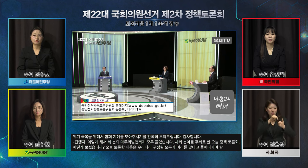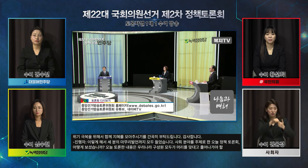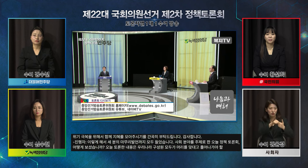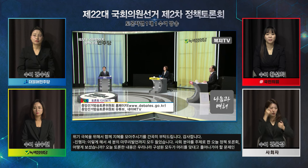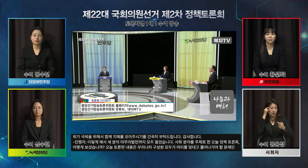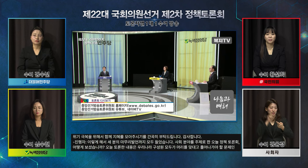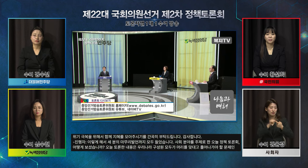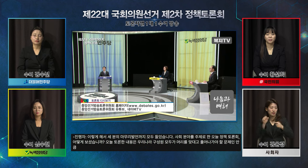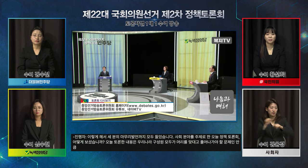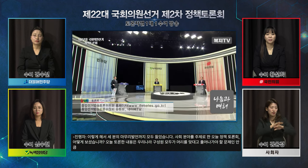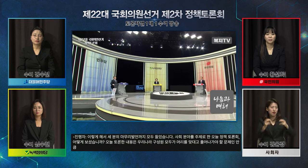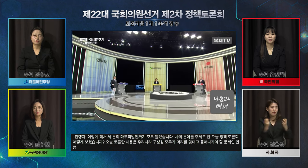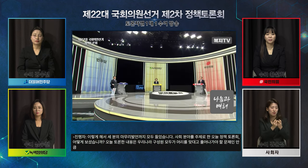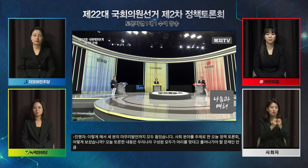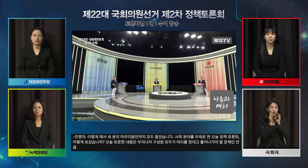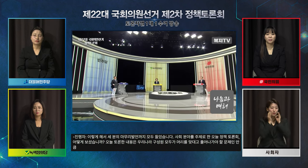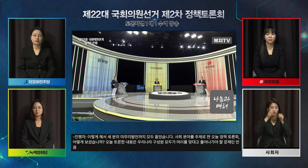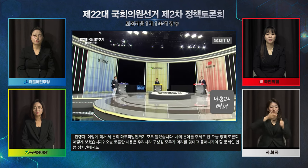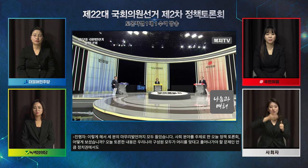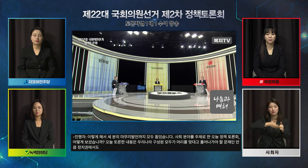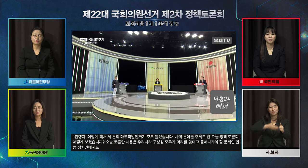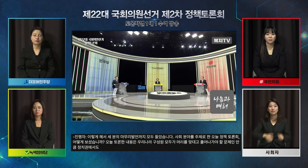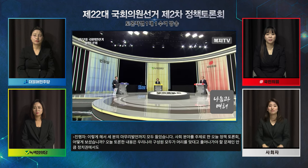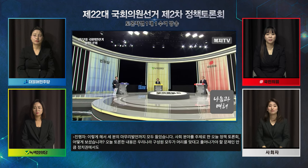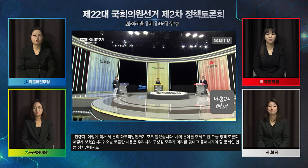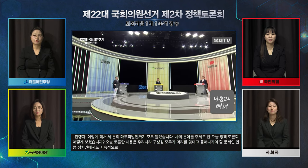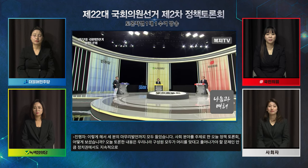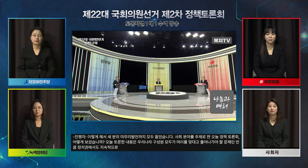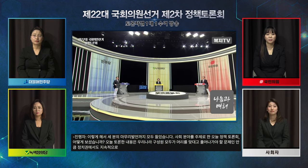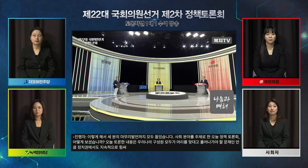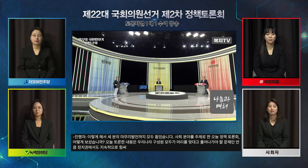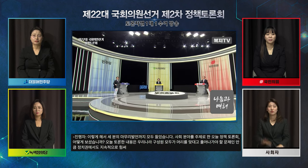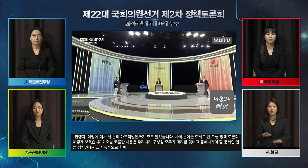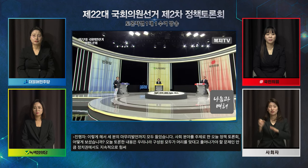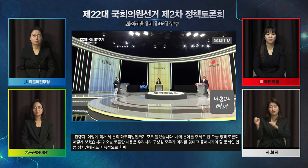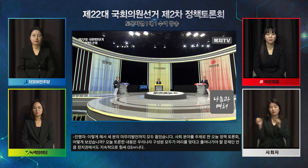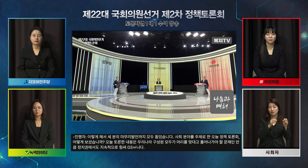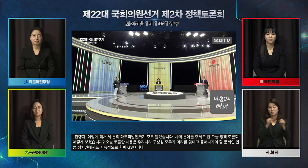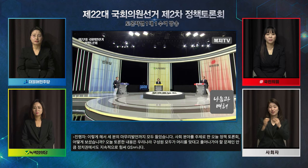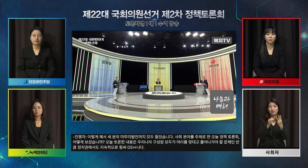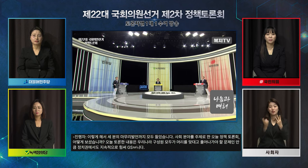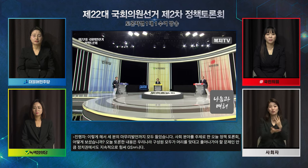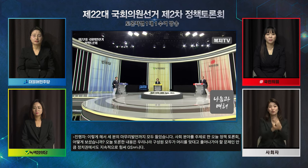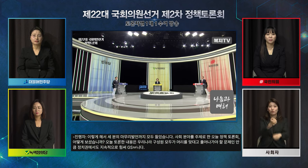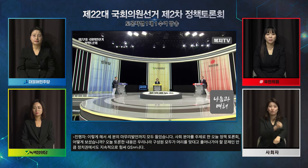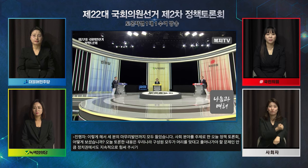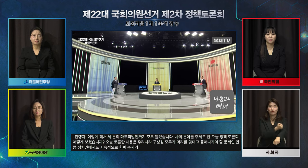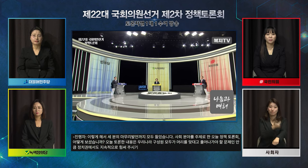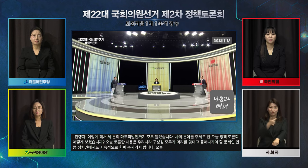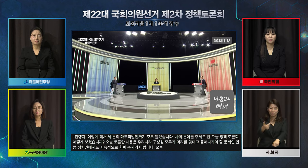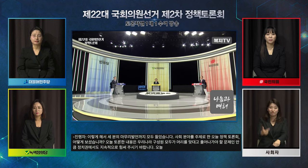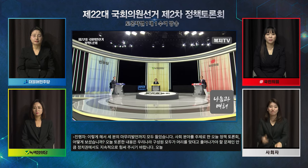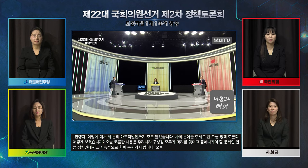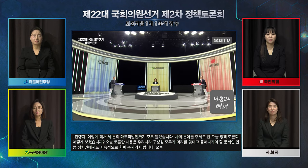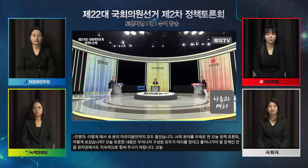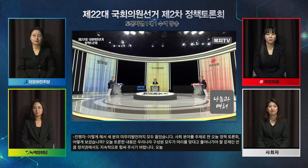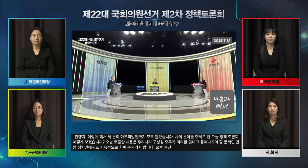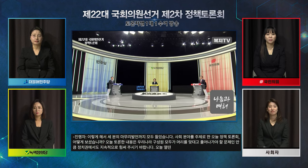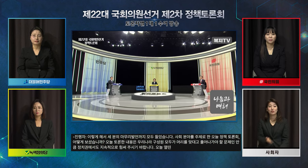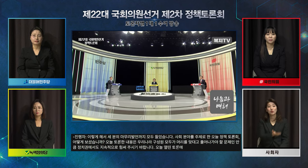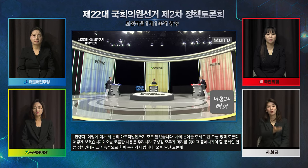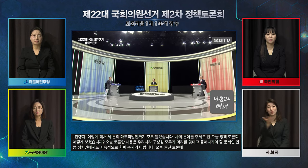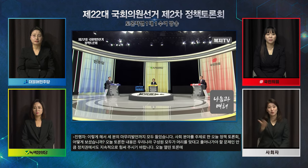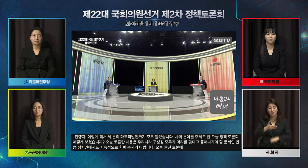대책 마련에 힘 써주시길 부탁드리겠습니다. 오늘 열띤 토론을 벌여주신 세 분 수고 많으셨고요. 함께해 주신 시청자